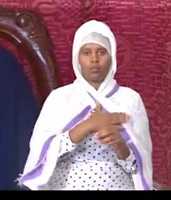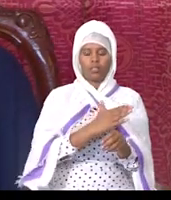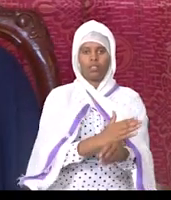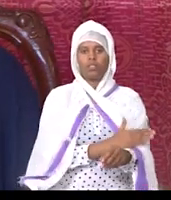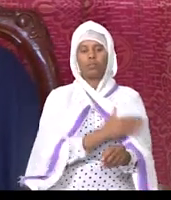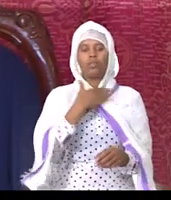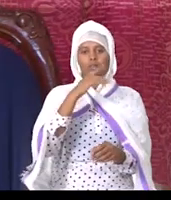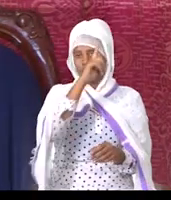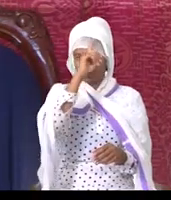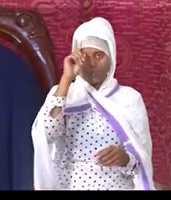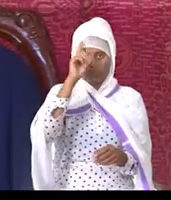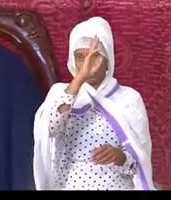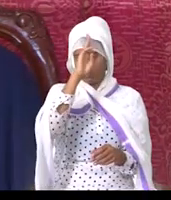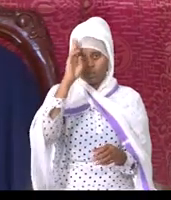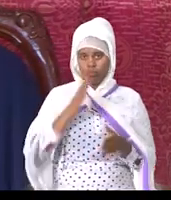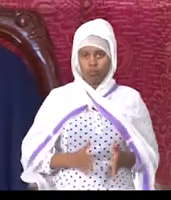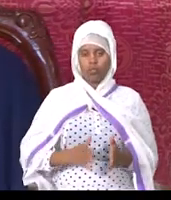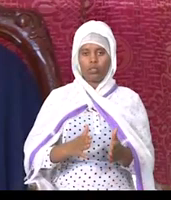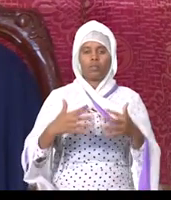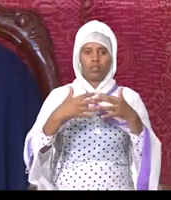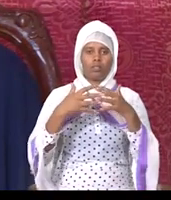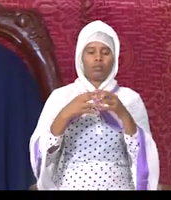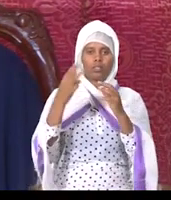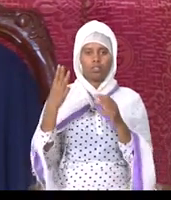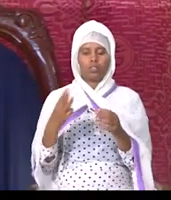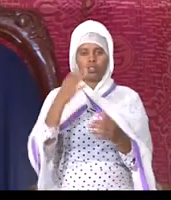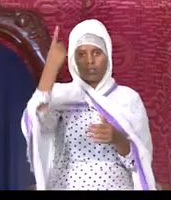ክርስቶስ ኣምላኽና ቅድሚ ካብ ኣዴና ቅድስቲ ድንግል ማርያም ምላዱ